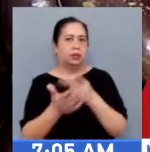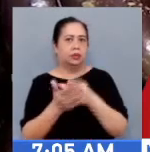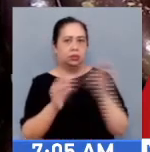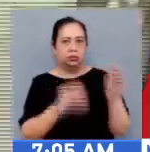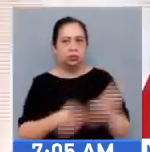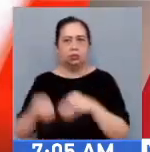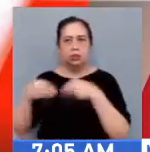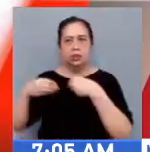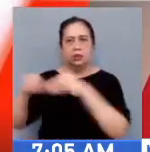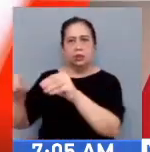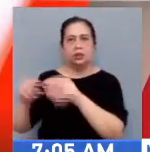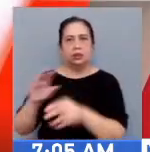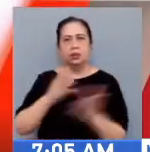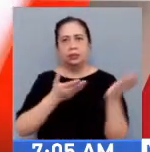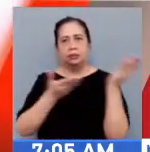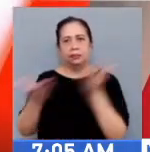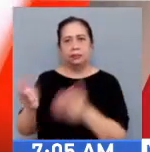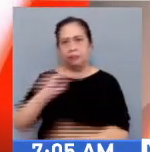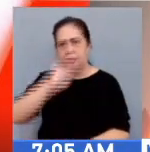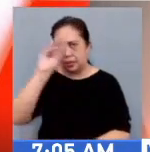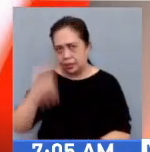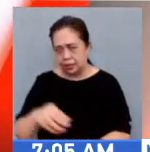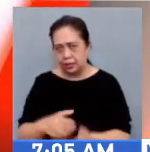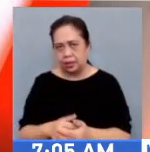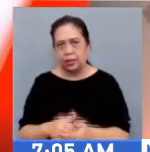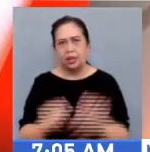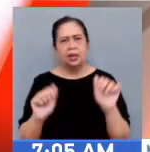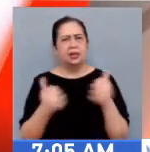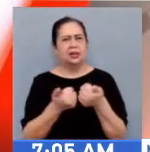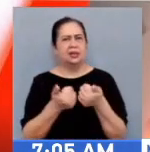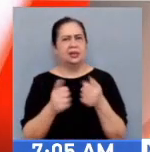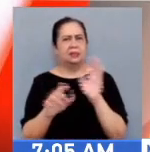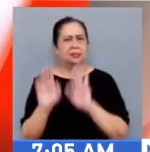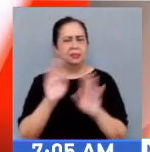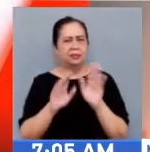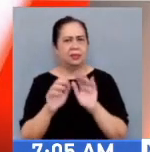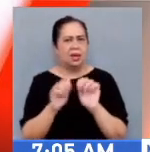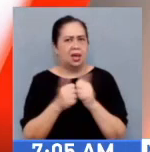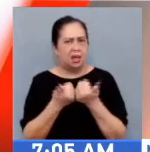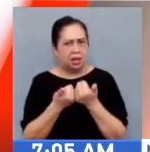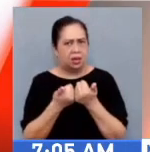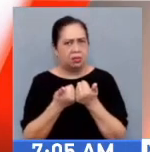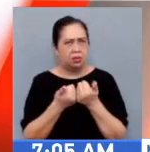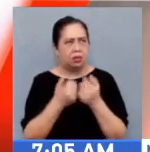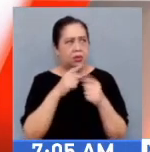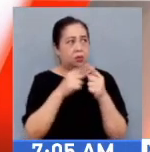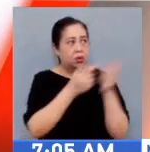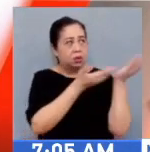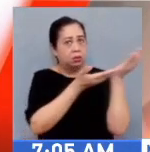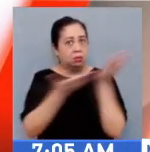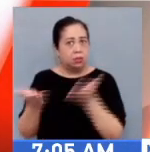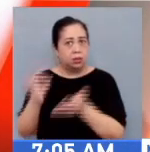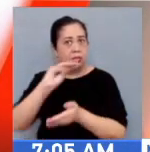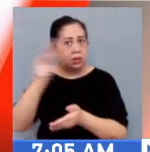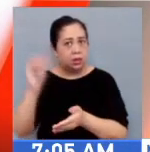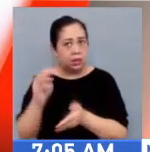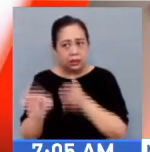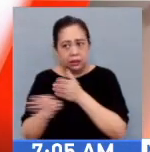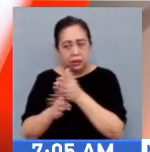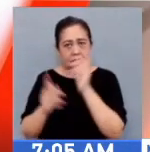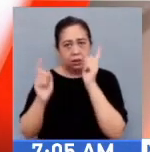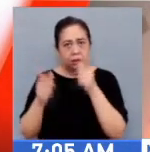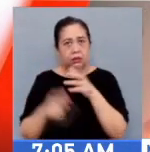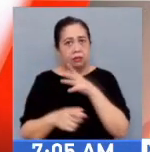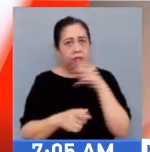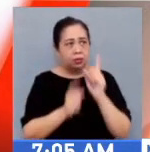sa Maynila. Ang challenge is paano ba natingin po yan sa Metro Manila. We are talking directly to farmers. Kaya sa